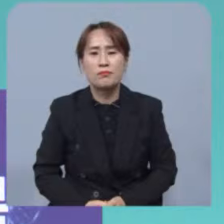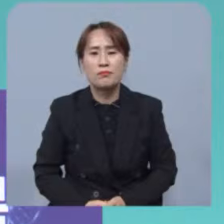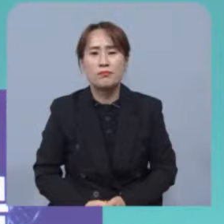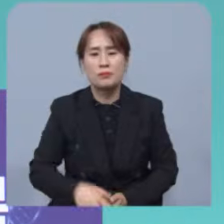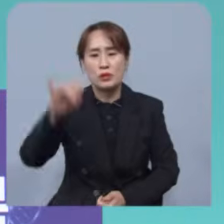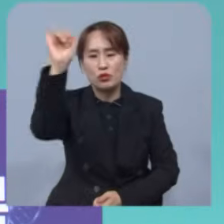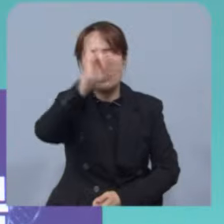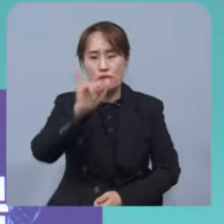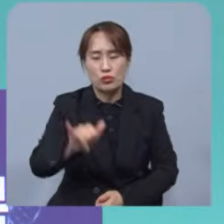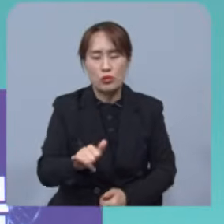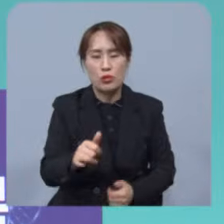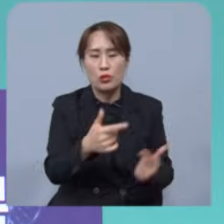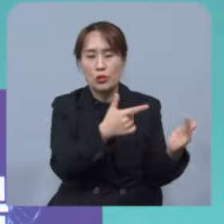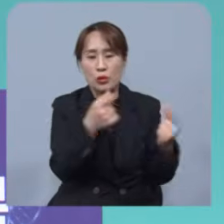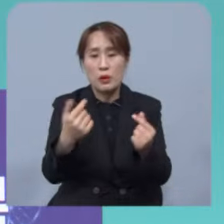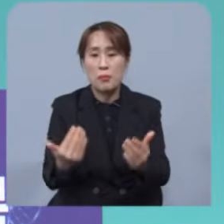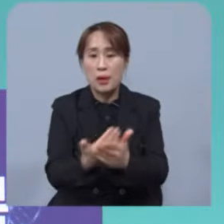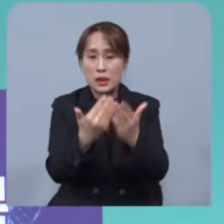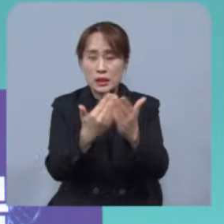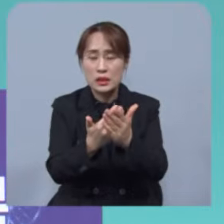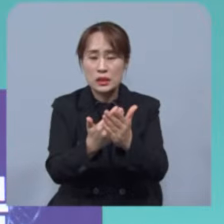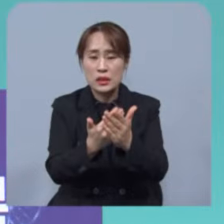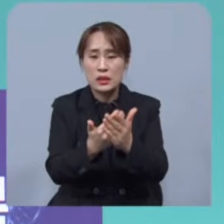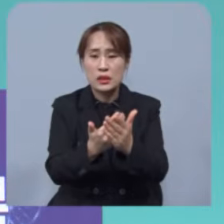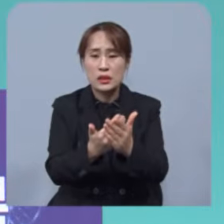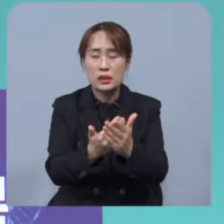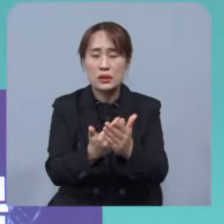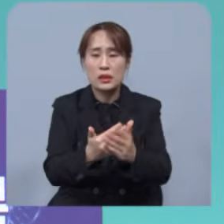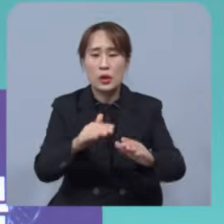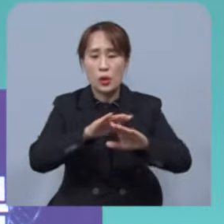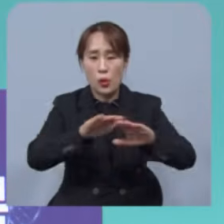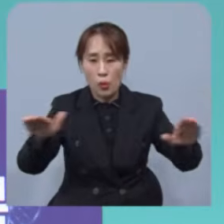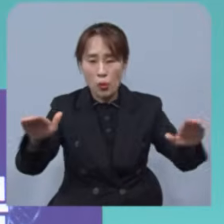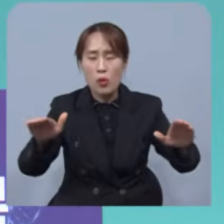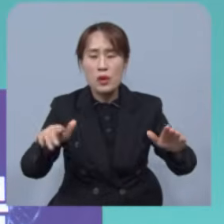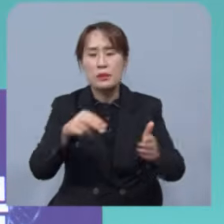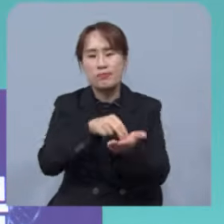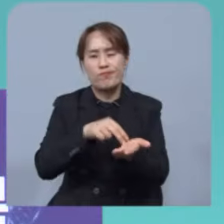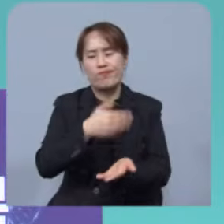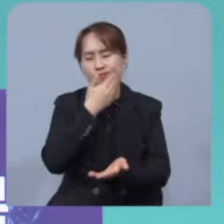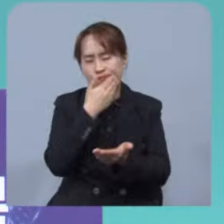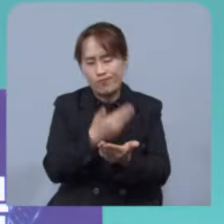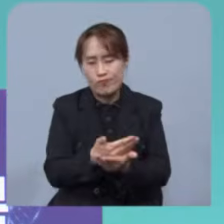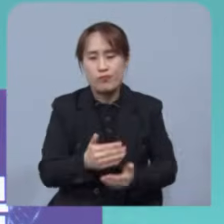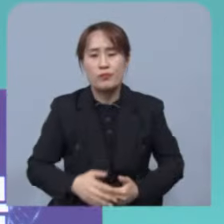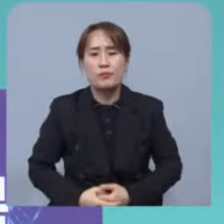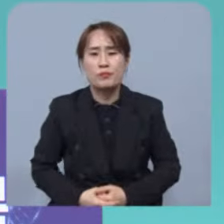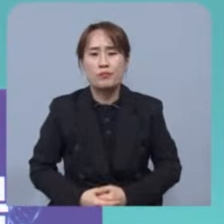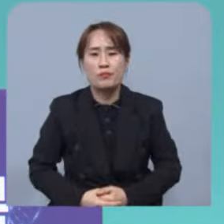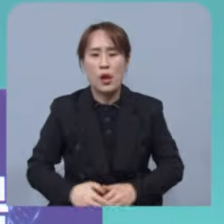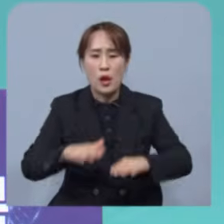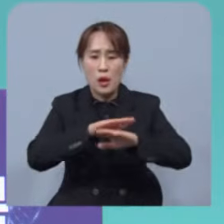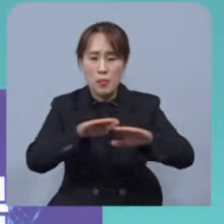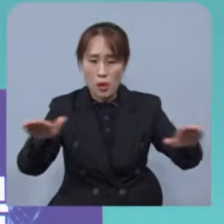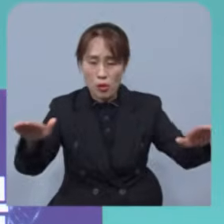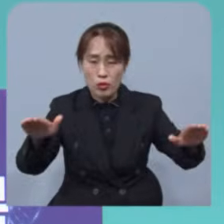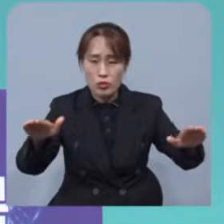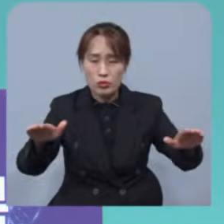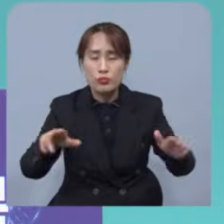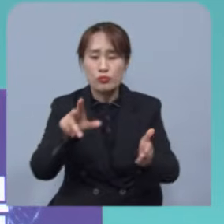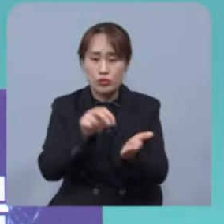국토 균형 발전이라고 하는 것은 이게 형평성 관점에서도 중요한데 사실 형평성 문제를